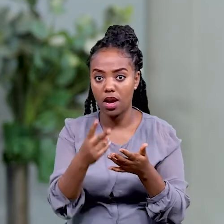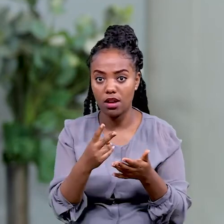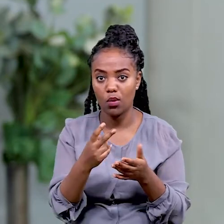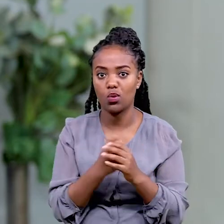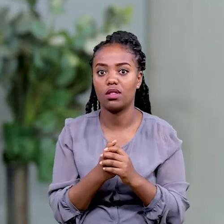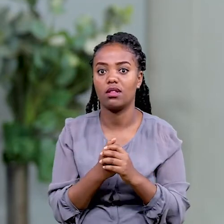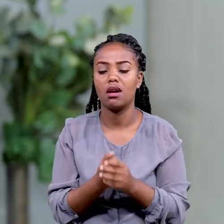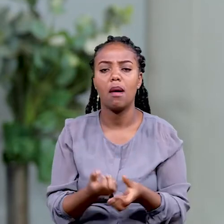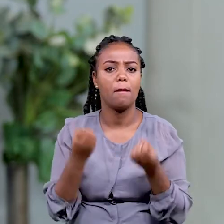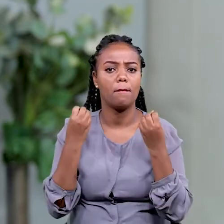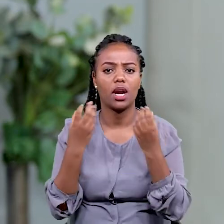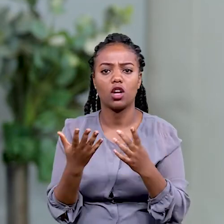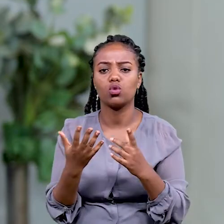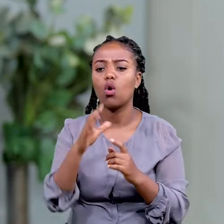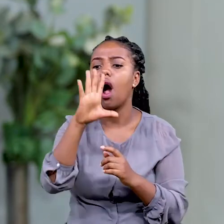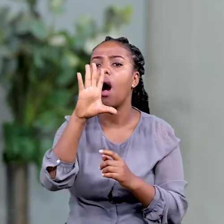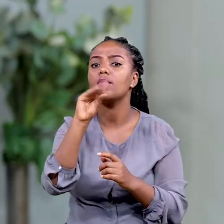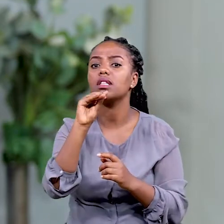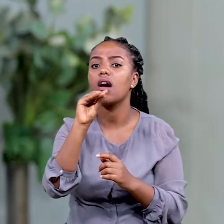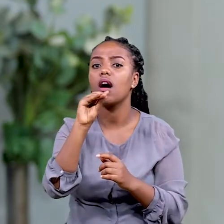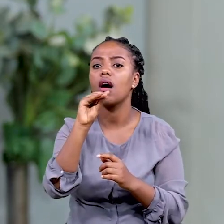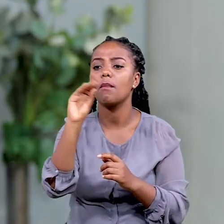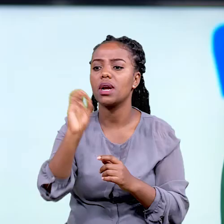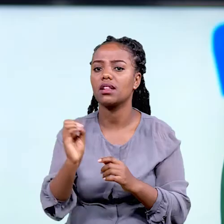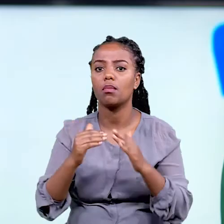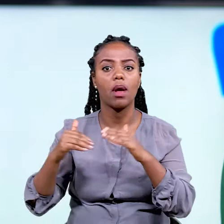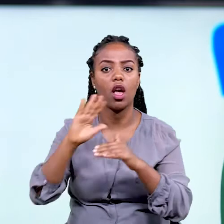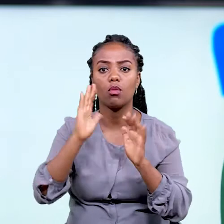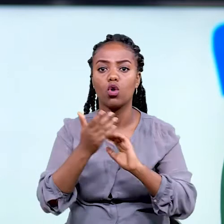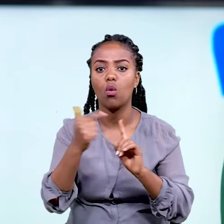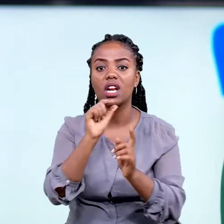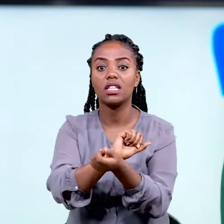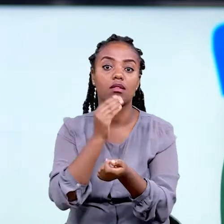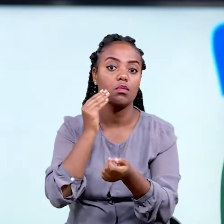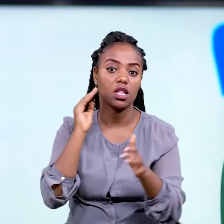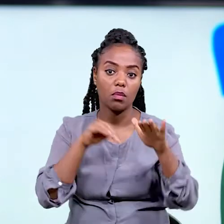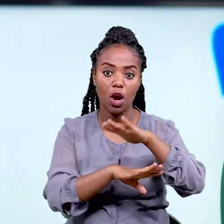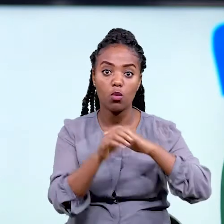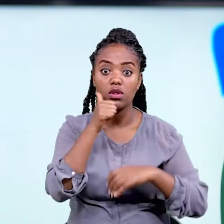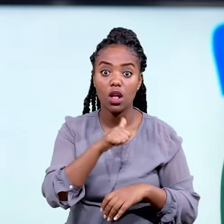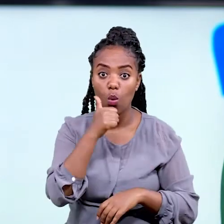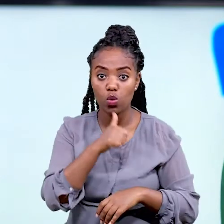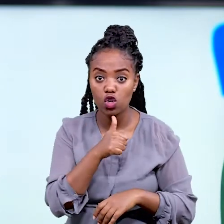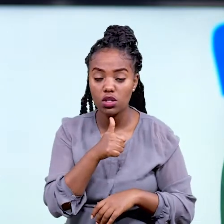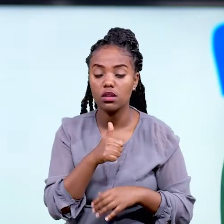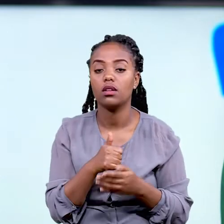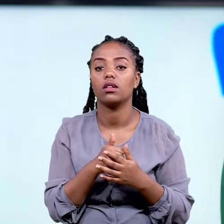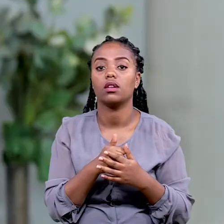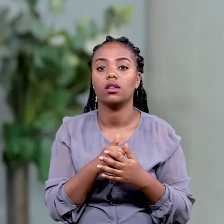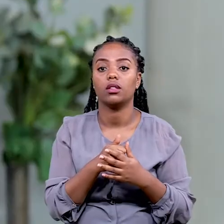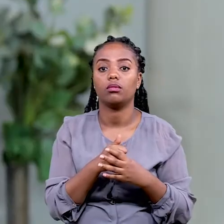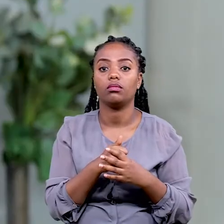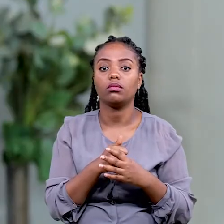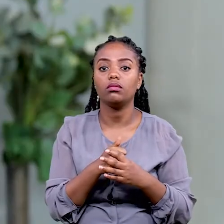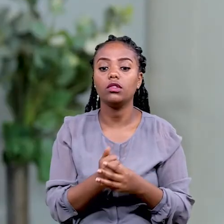የሚያሳዩት በርካታዎቹ ከ50 ከመቶ በላይ የሚሆኑት ወደ ማረሚያ ቤት የሚሄዱ ሴቶች